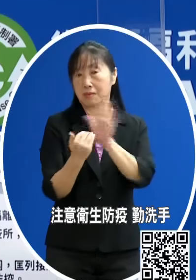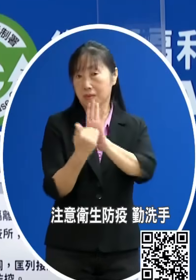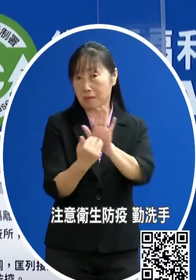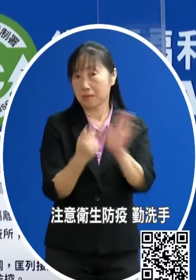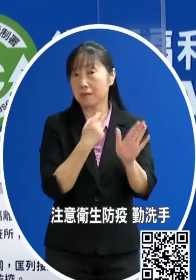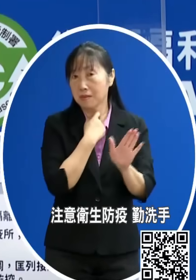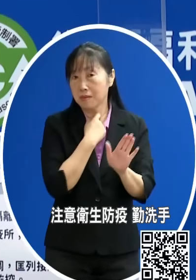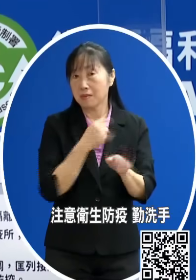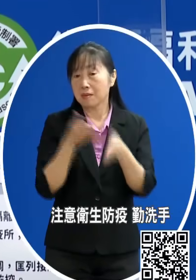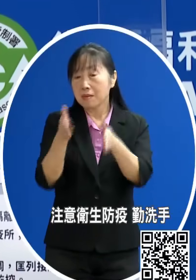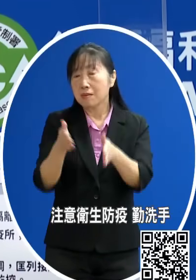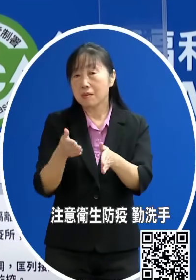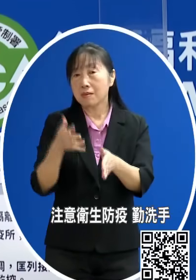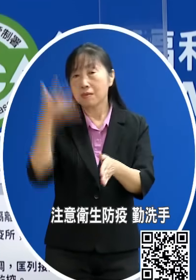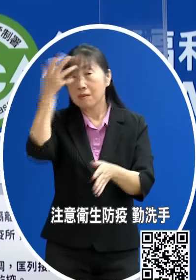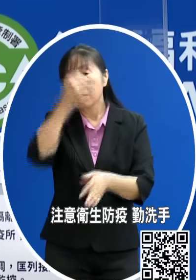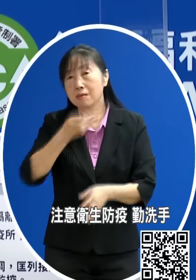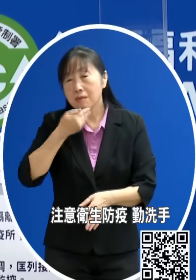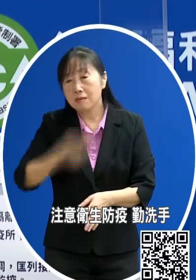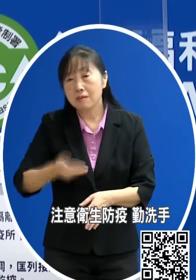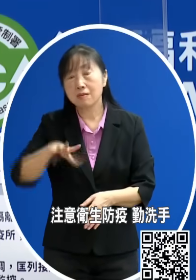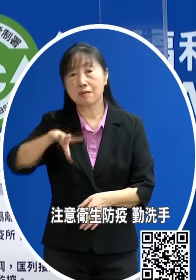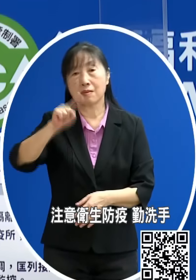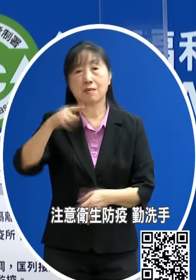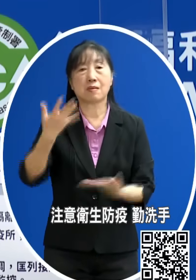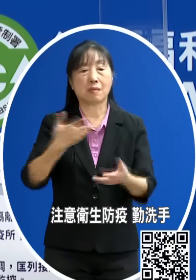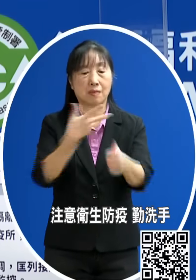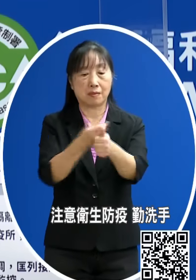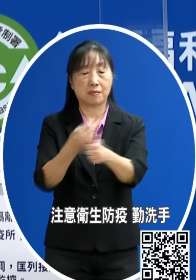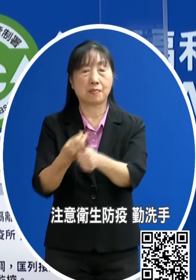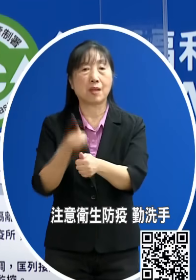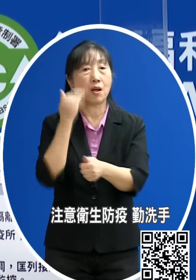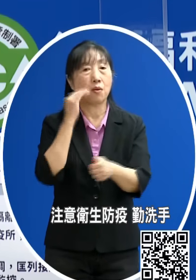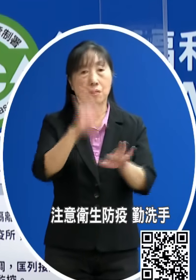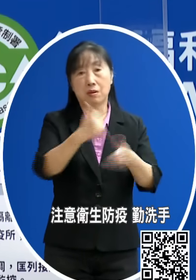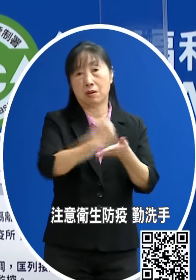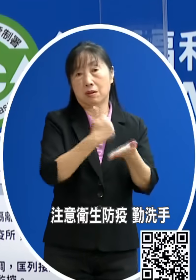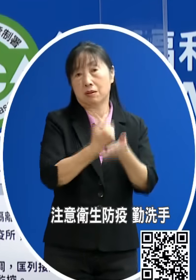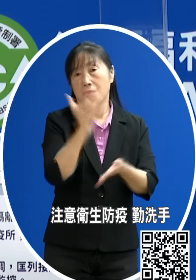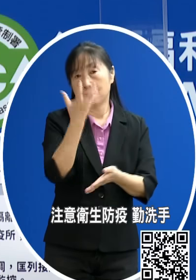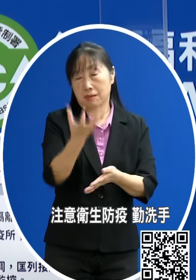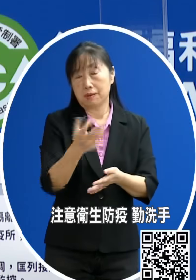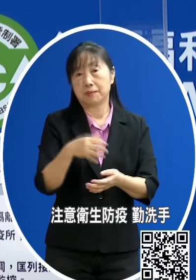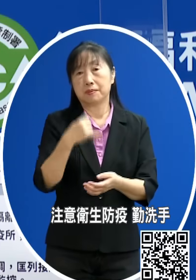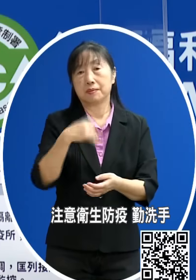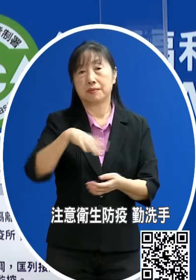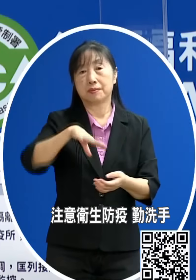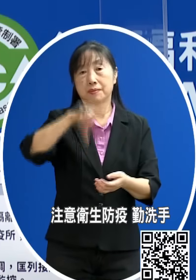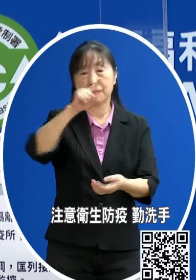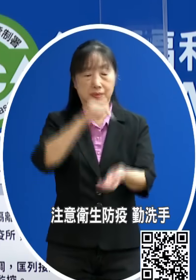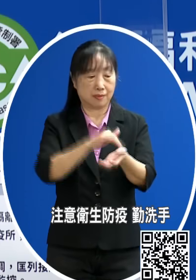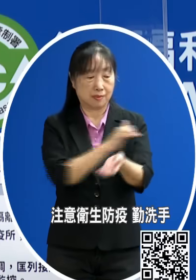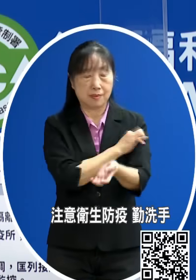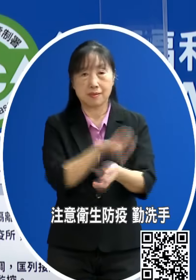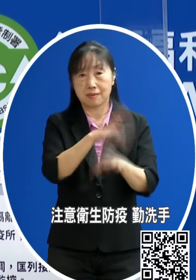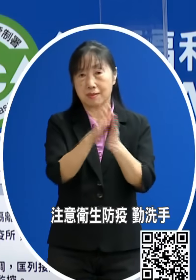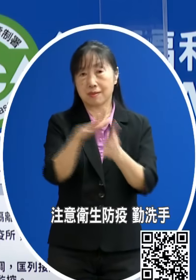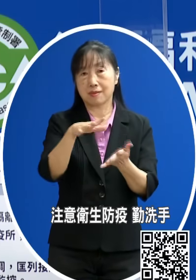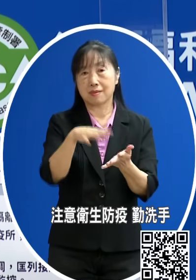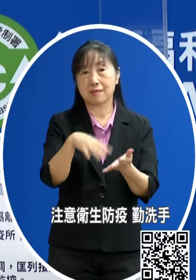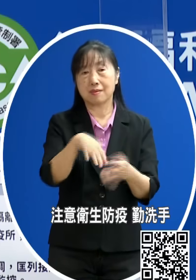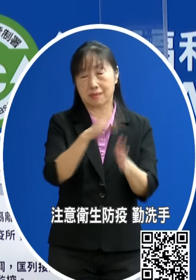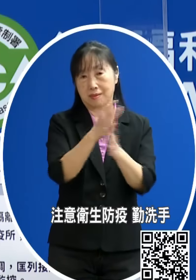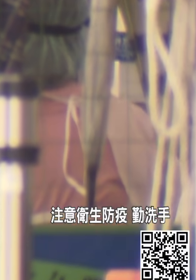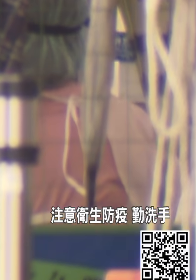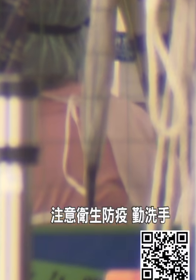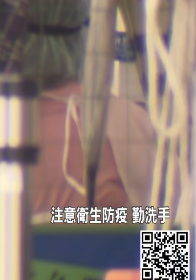所以我们要对高龄者哈先施打，当我们的量现在有比较多的时候，除了在最前线的打得差不多了，我们就让高龄